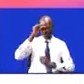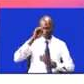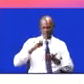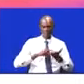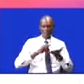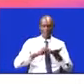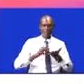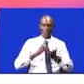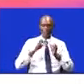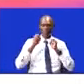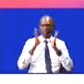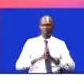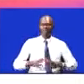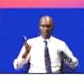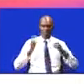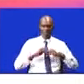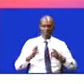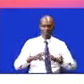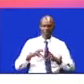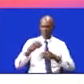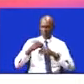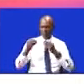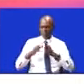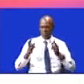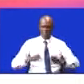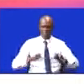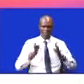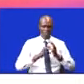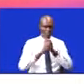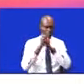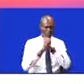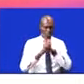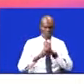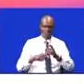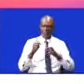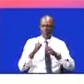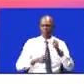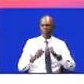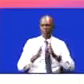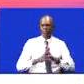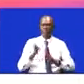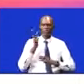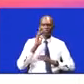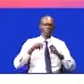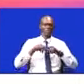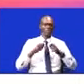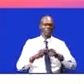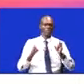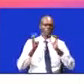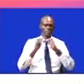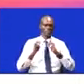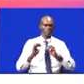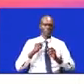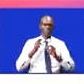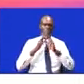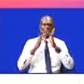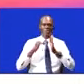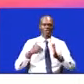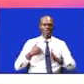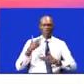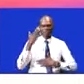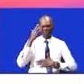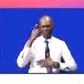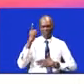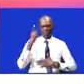Migori mondo koyie to olosie kata ogerie apeyni motegno ma bende pi oula ok nyal ywero. Peter Ologi gi mathoth.